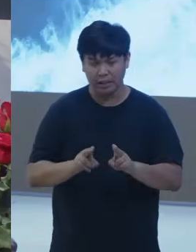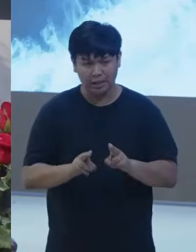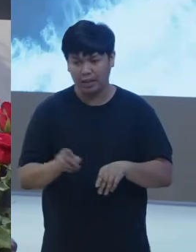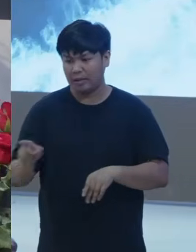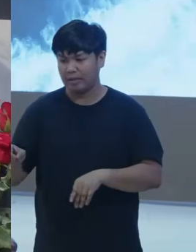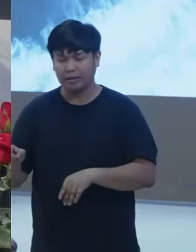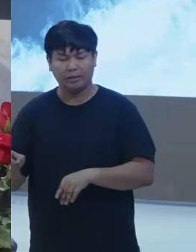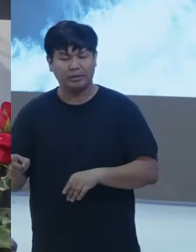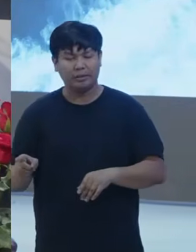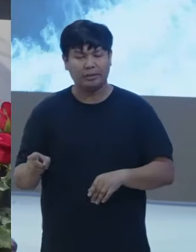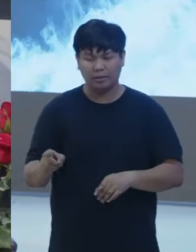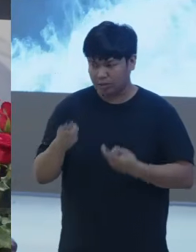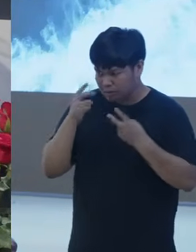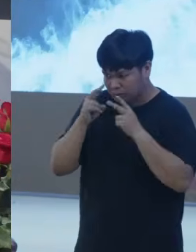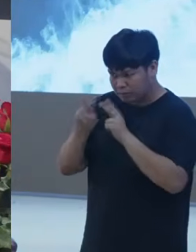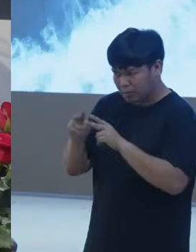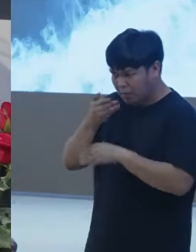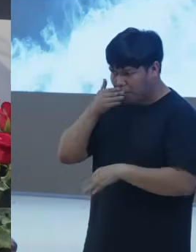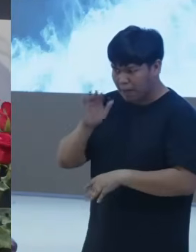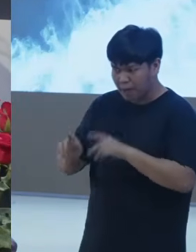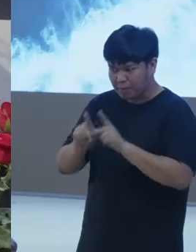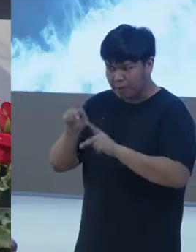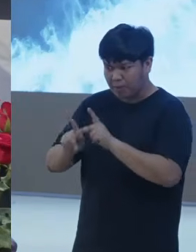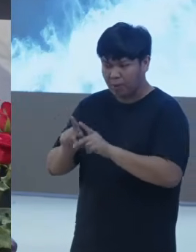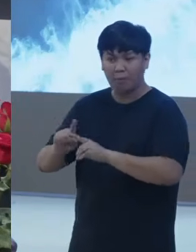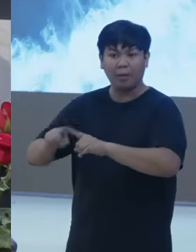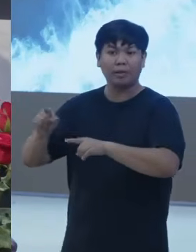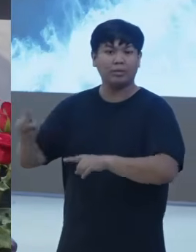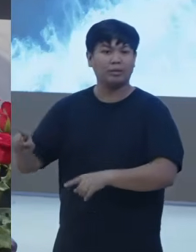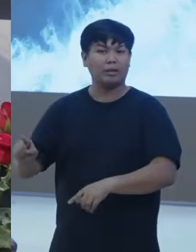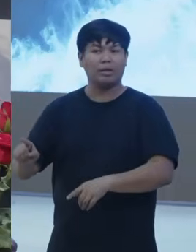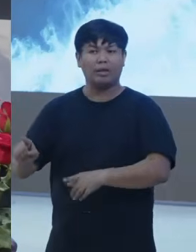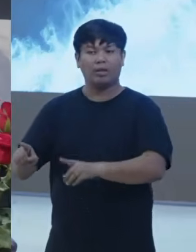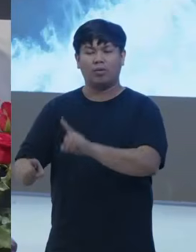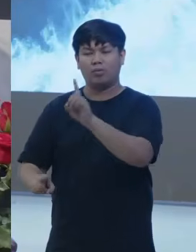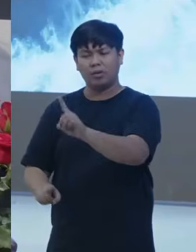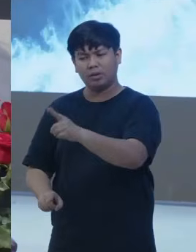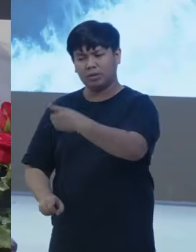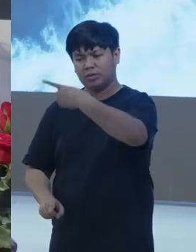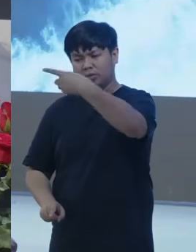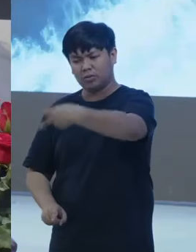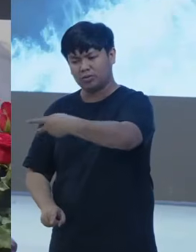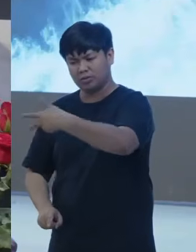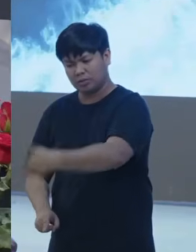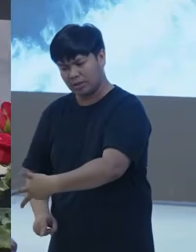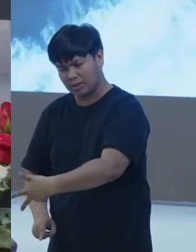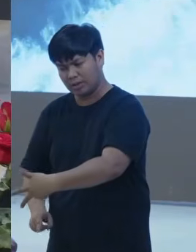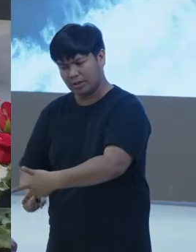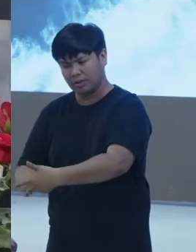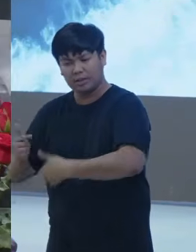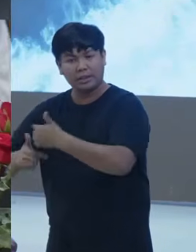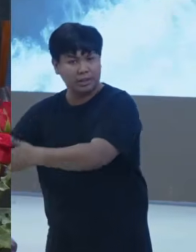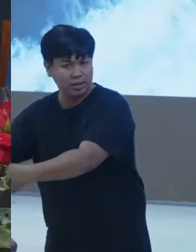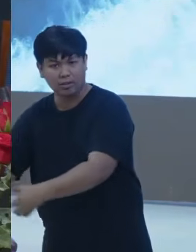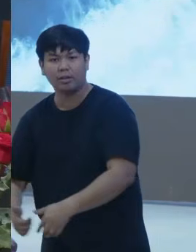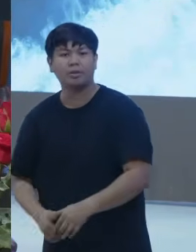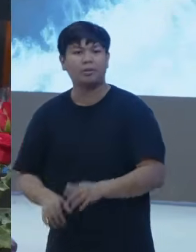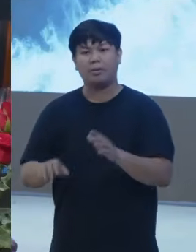years, ang Nineveh po ay na-postpone ang kanilang destruction. Pero natuloy din